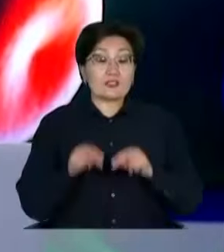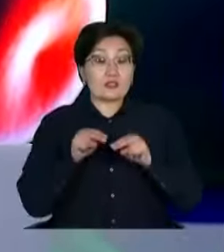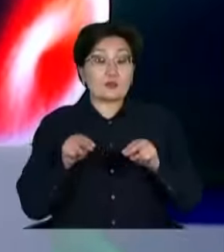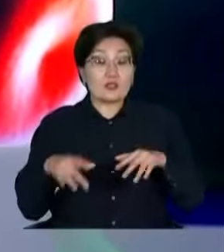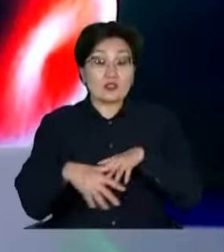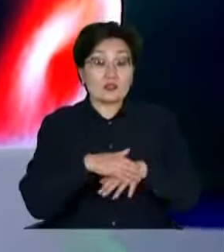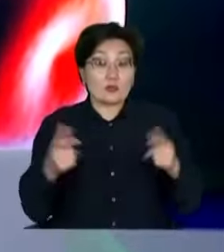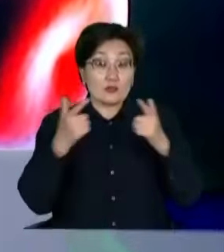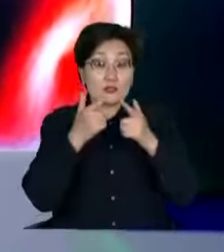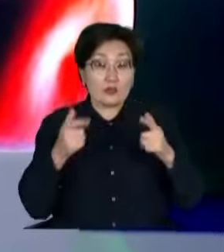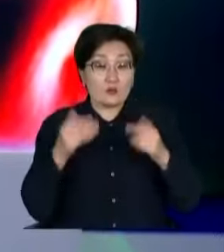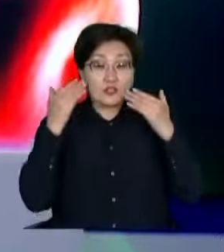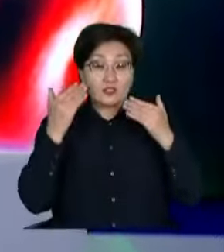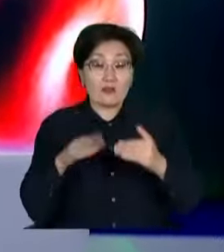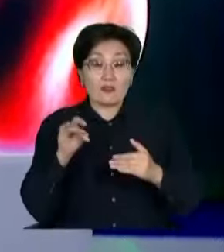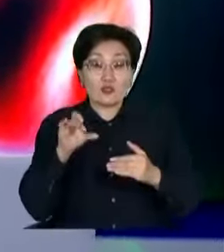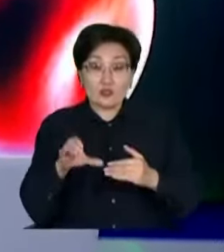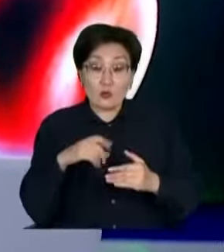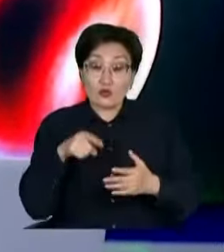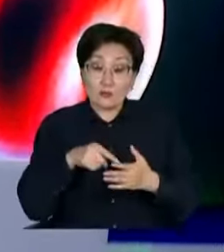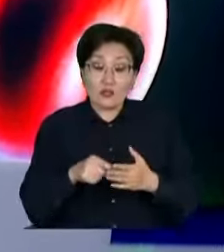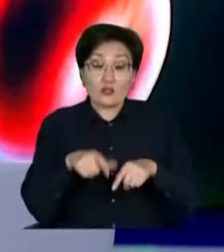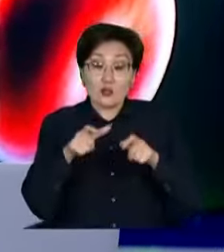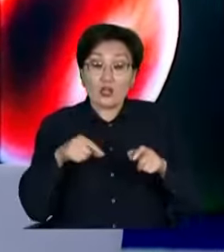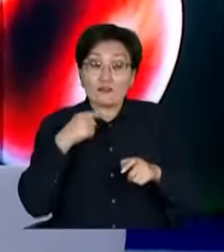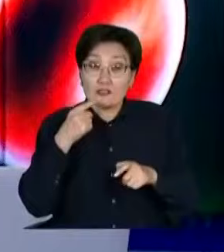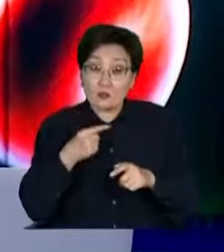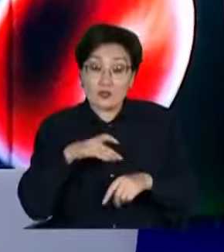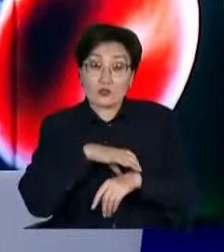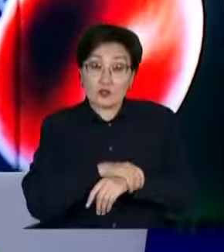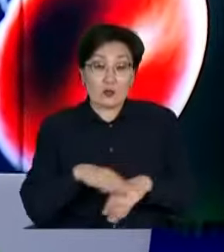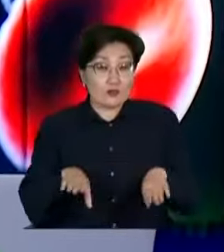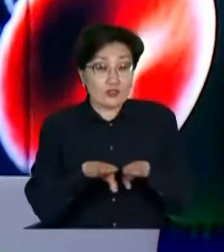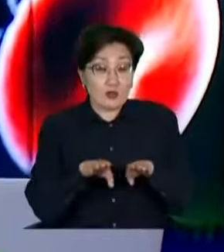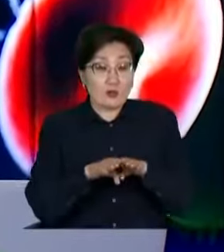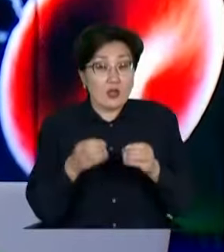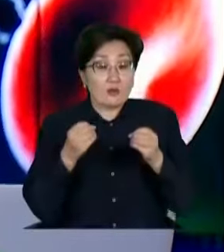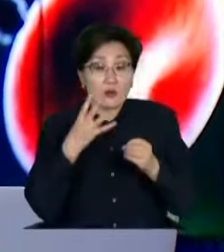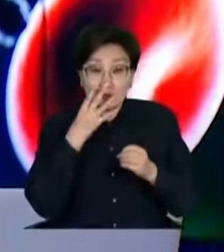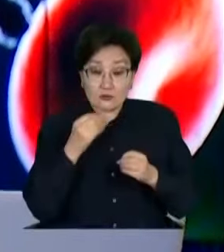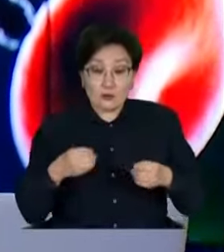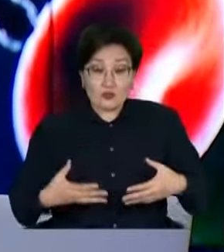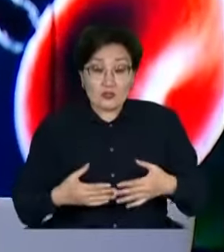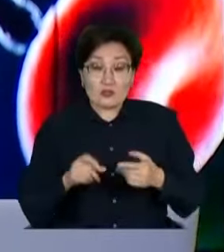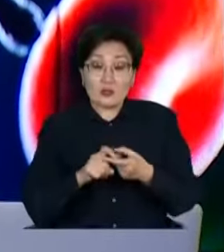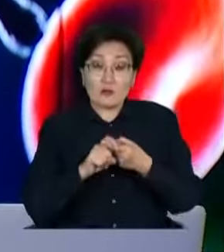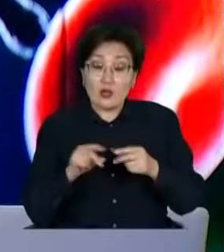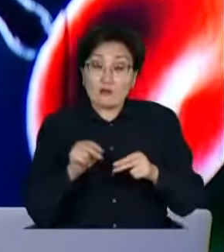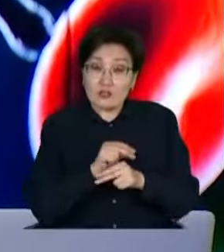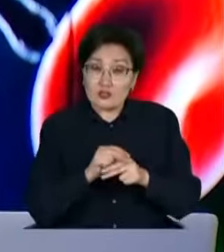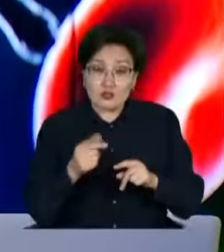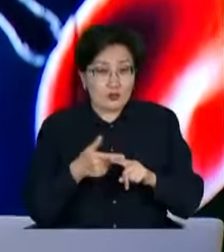Петропавловцы сообщают о неизвестном вирусе в городе. Люди отмечают, что симптомы схожи с простудной инфекцией. Вот только вылечиться от